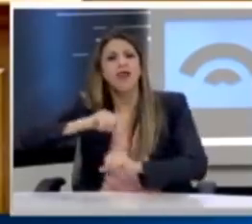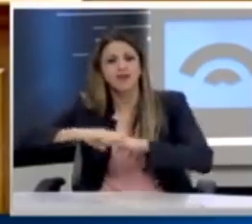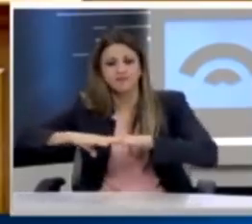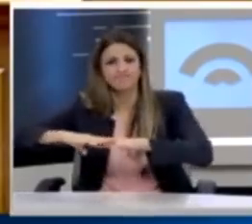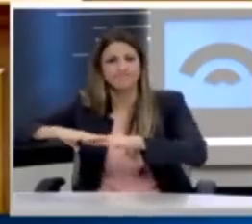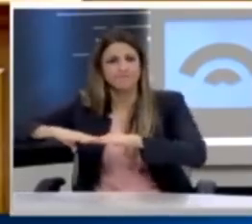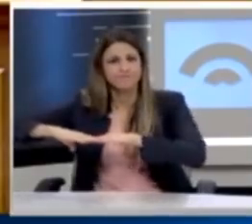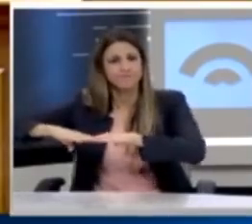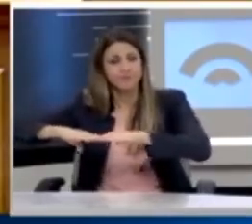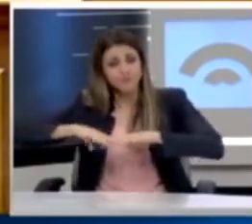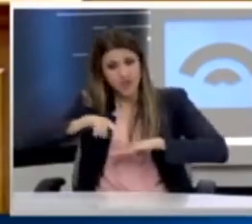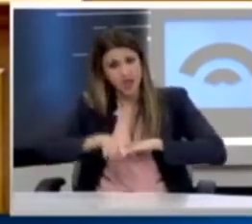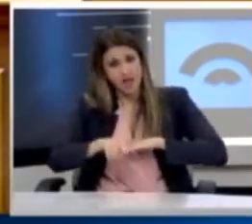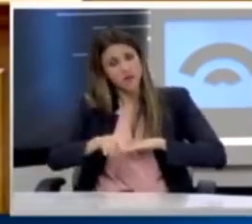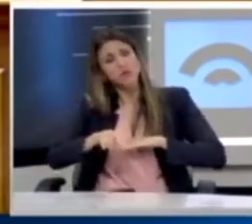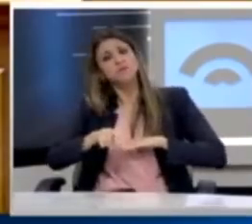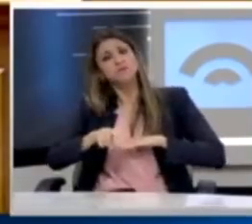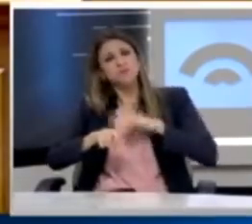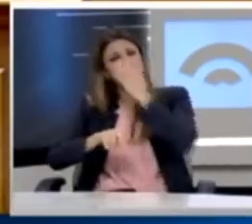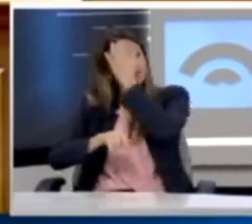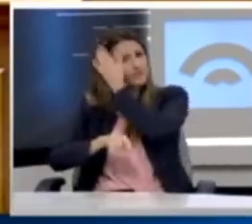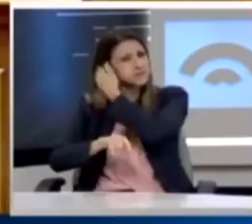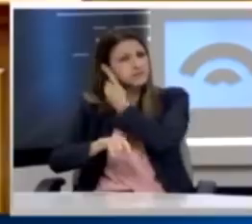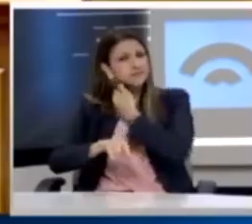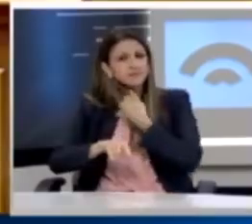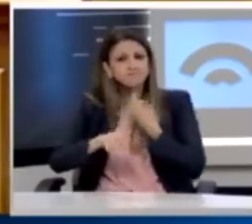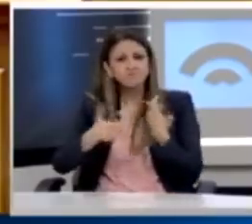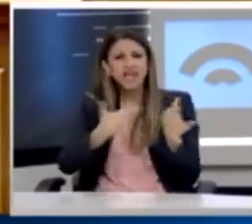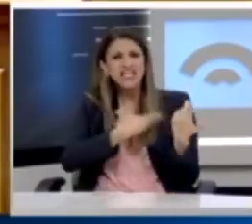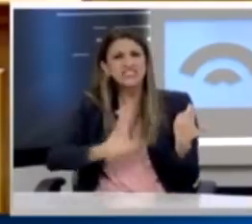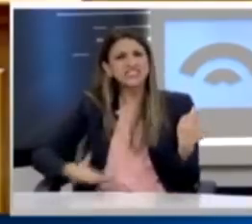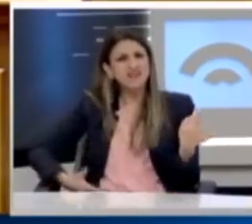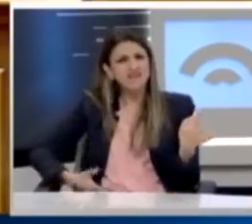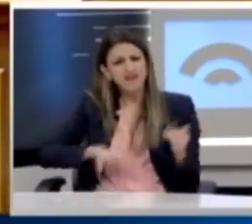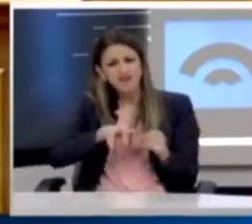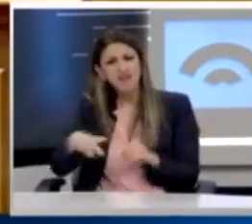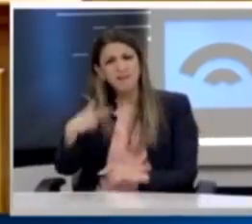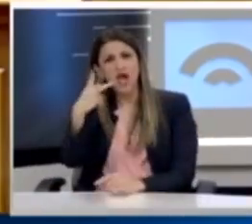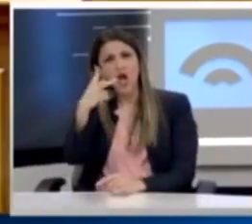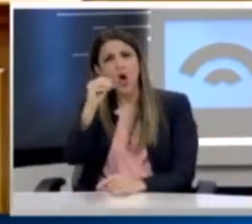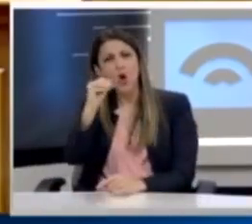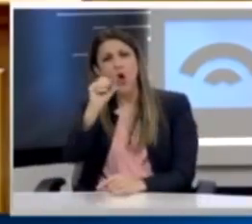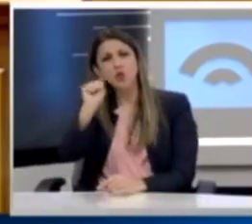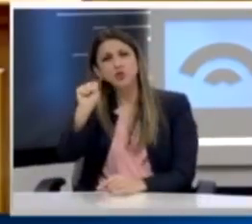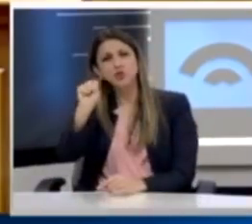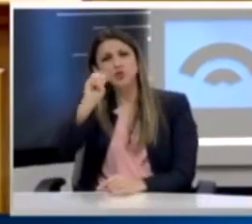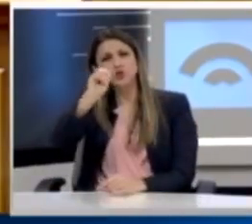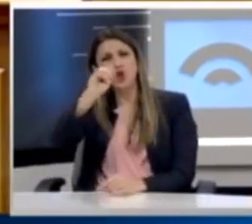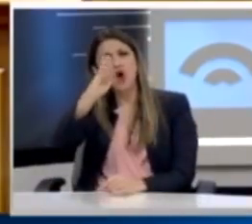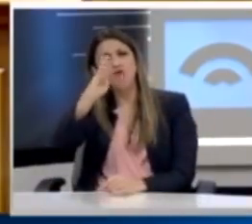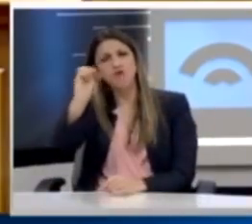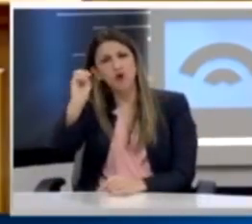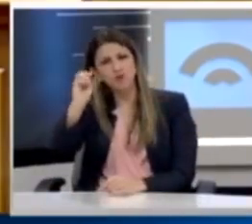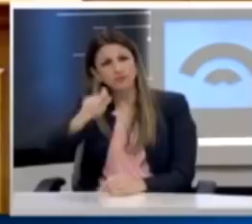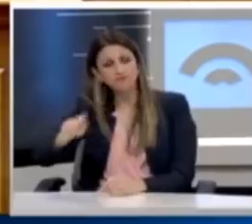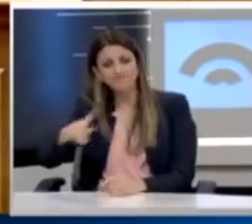όπου προχωρά ήδη η αλλαγή εδαφών Σερβίας-Κωσόβου. Όμως, το γαϊτανάκι